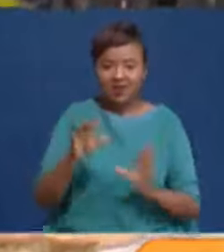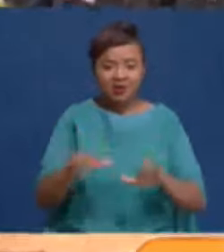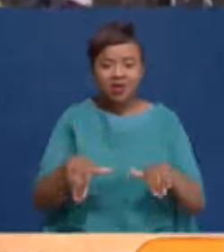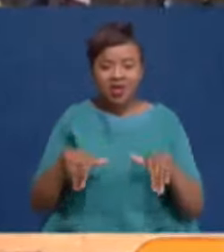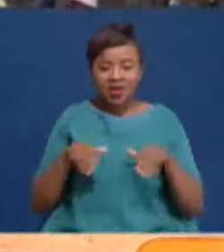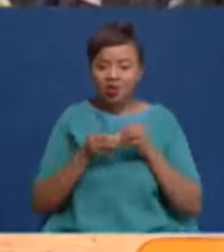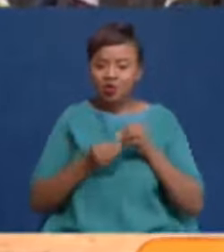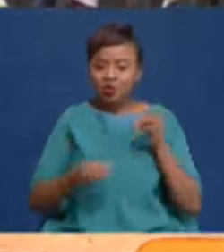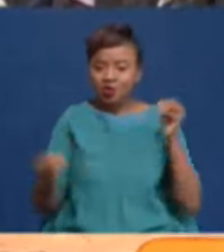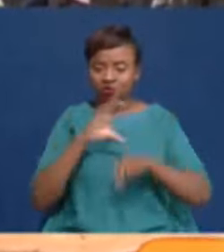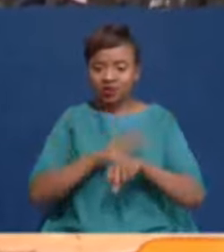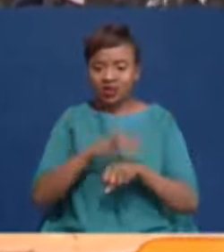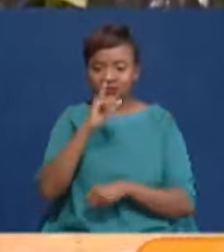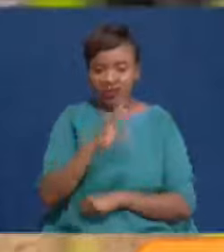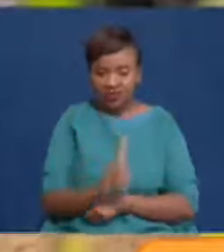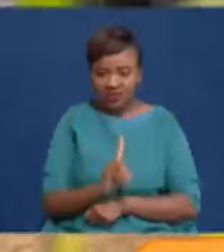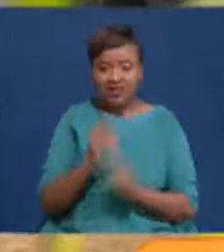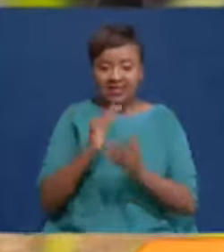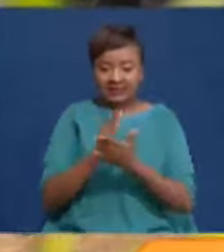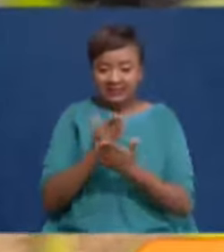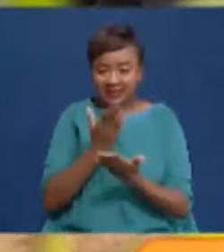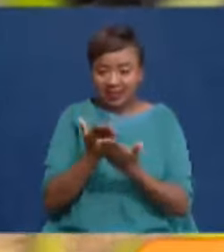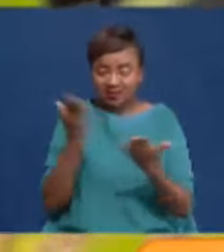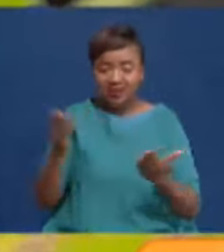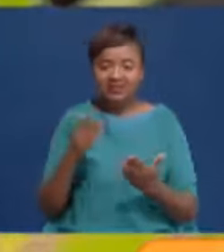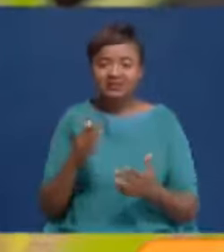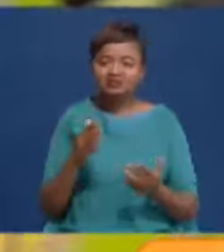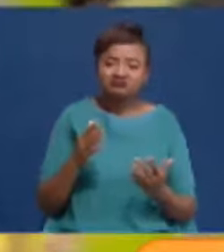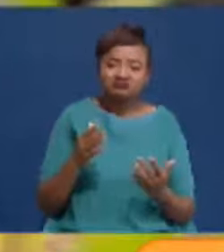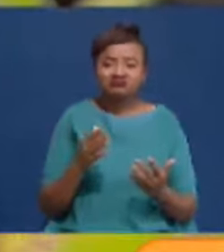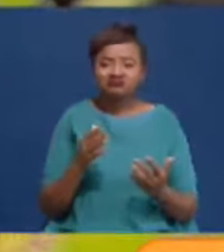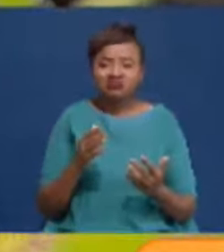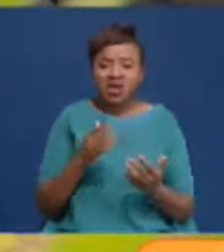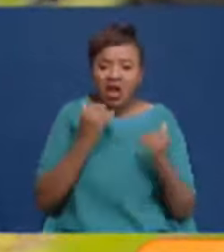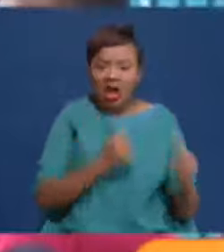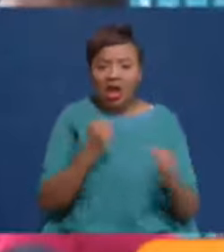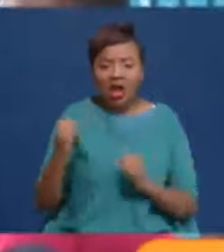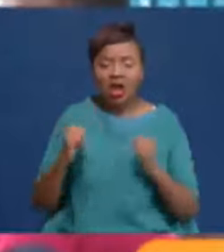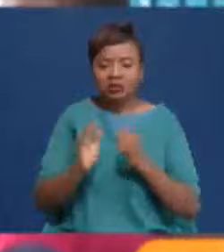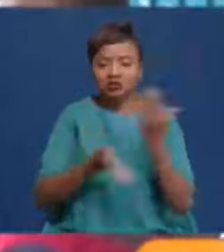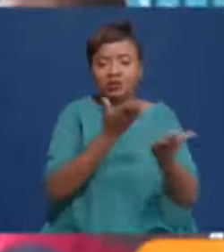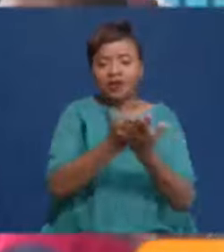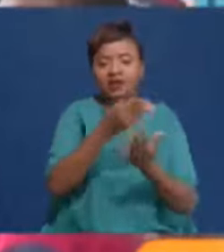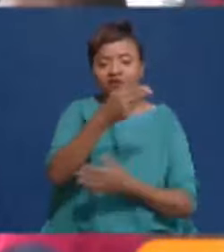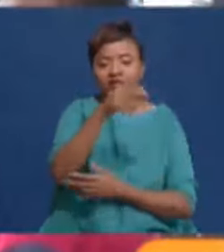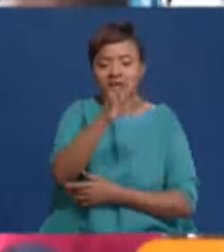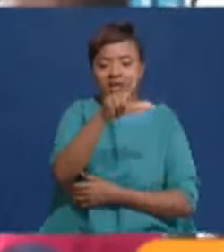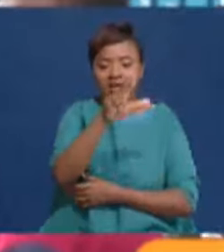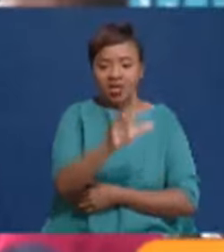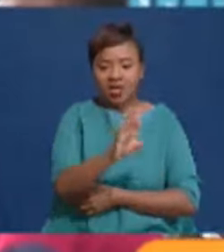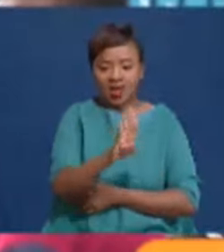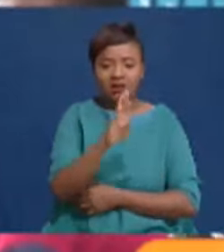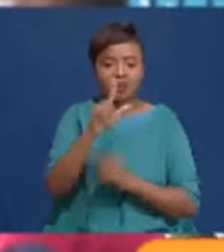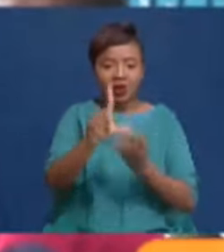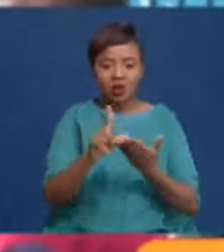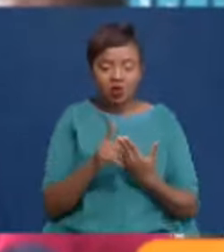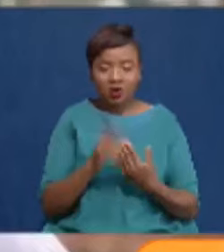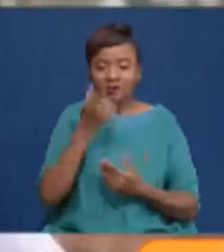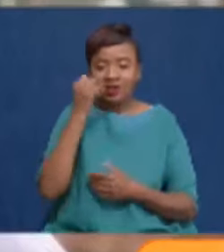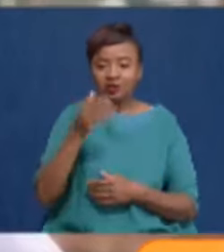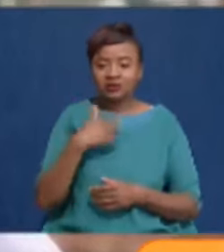kitambulisho. Baadhi yao wakishindwa kutoa maombi ya mkopo kwa kufadhili masomo ya juu kutokana na ukosefu wa